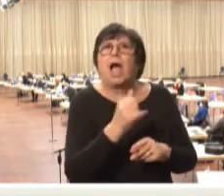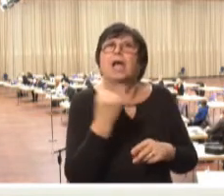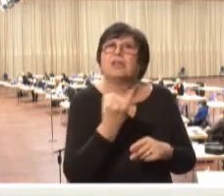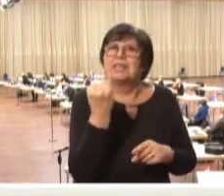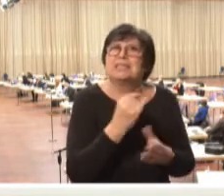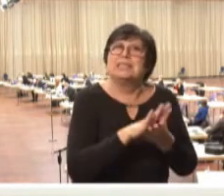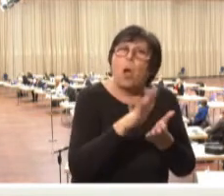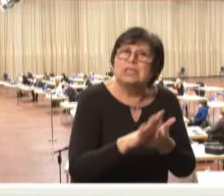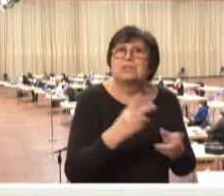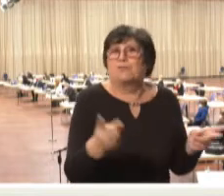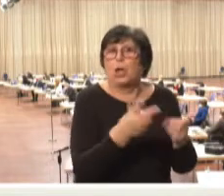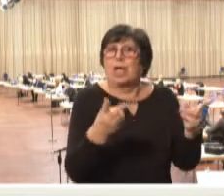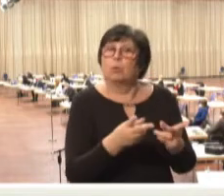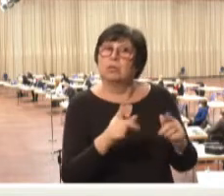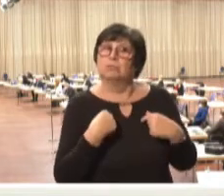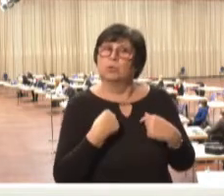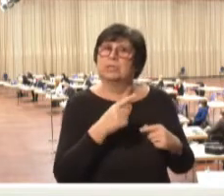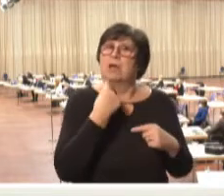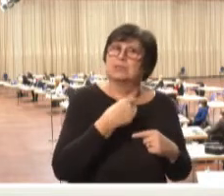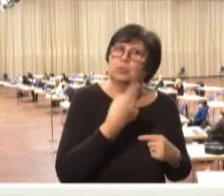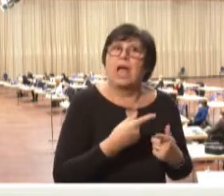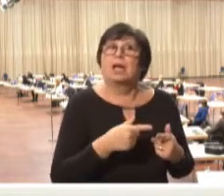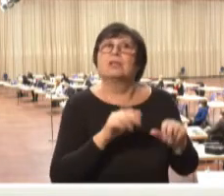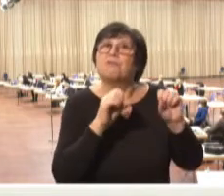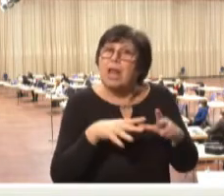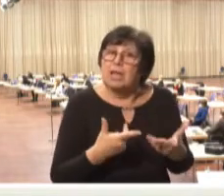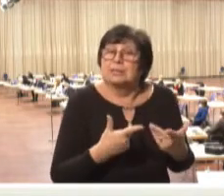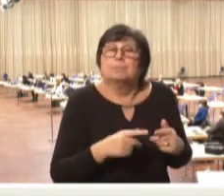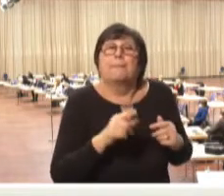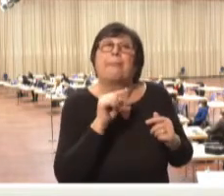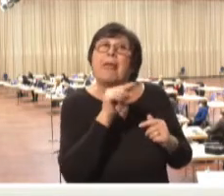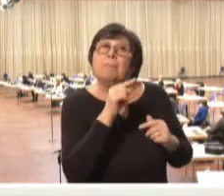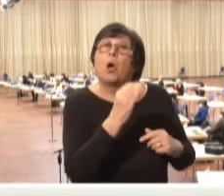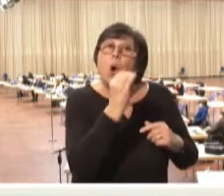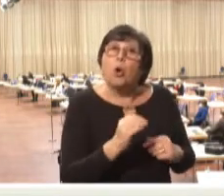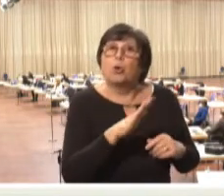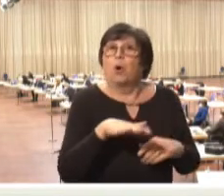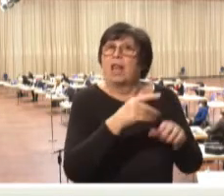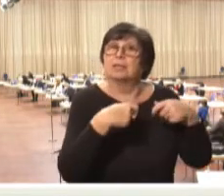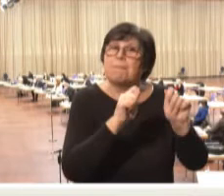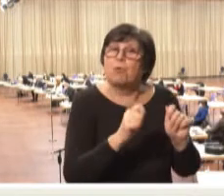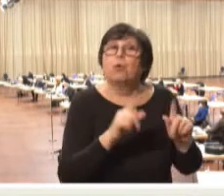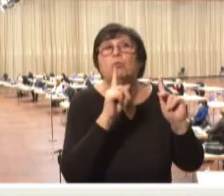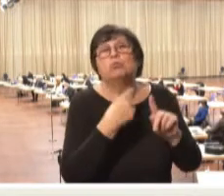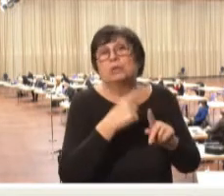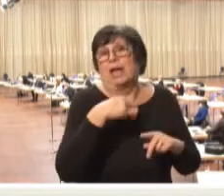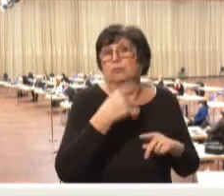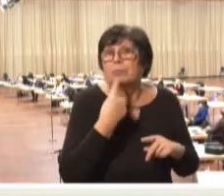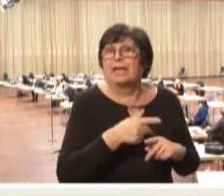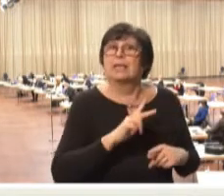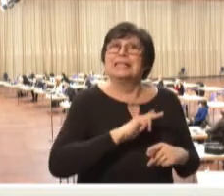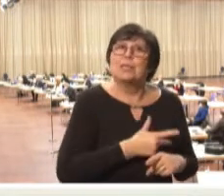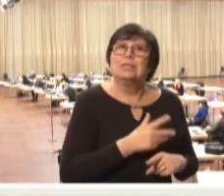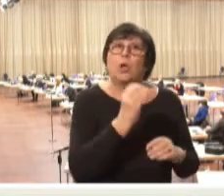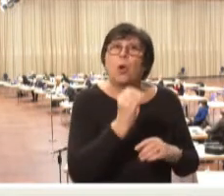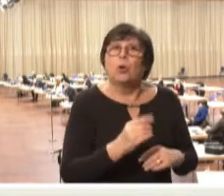die sich auf die Zusage unsererseits verlassen können, dass wir in Biodiversität, in Ökolandbau, aber auch in entsprechende